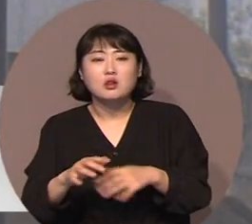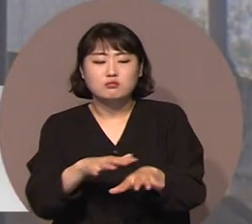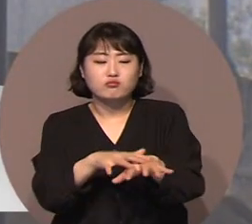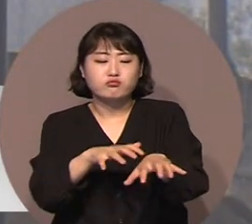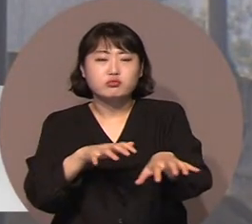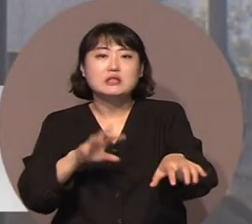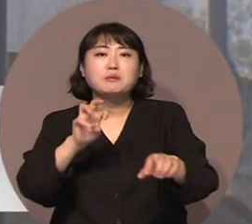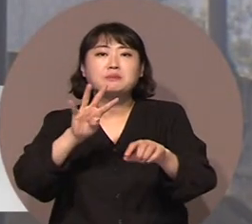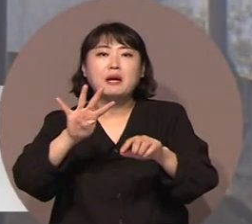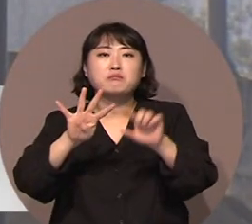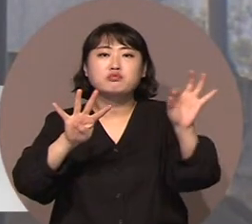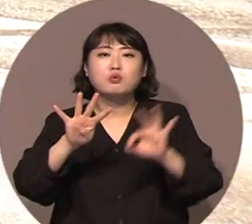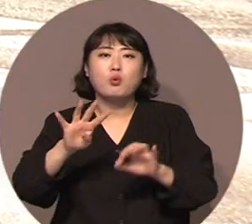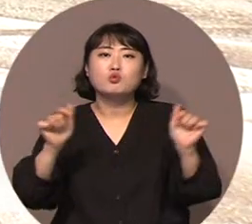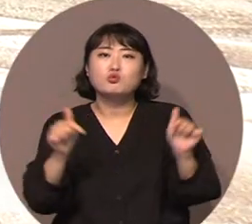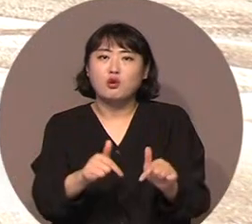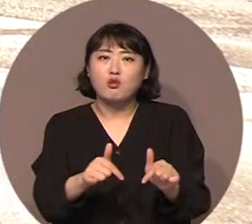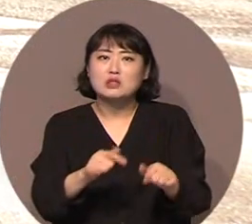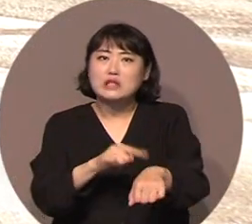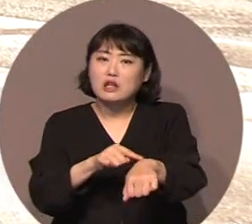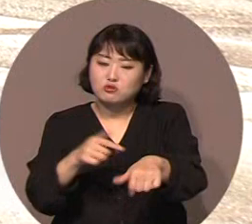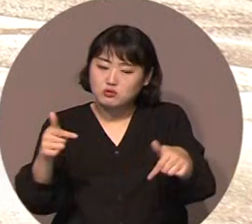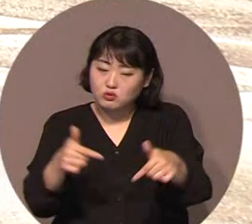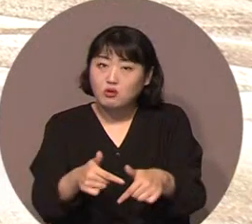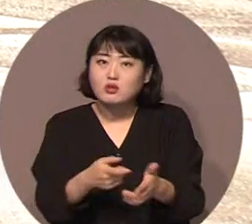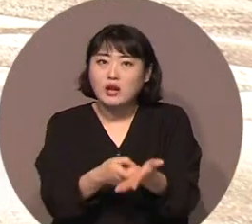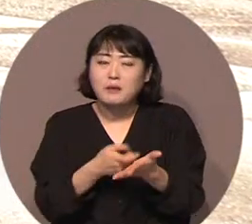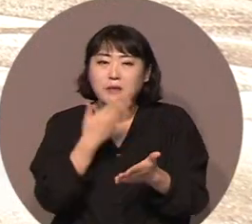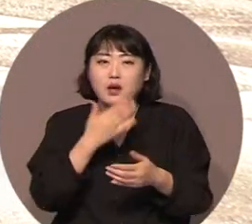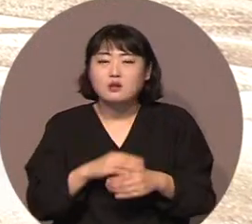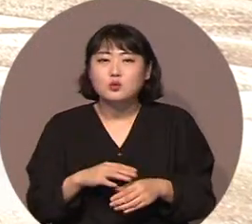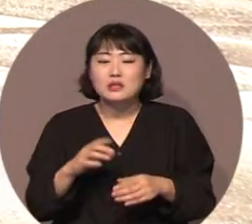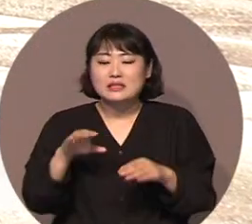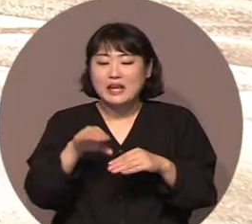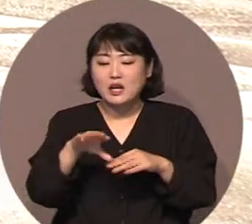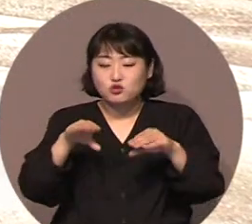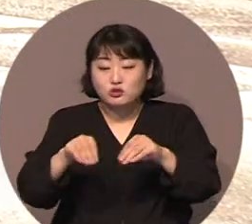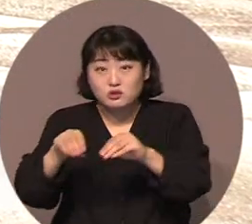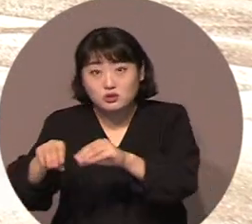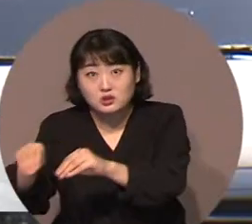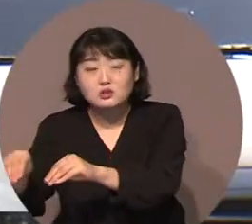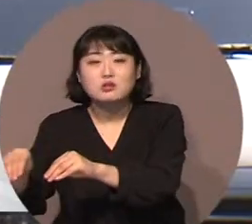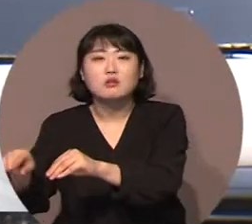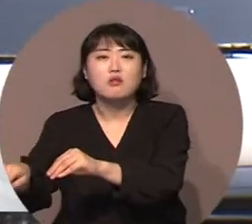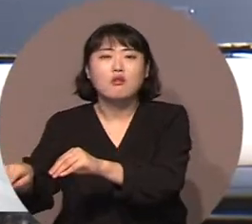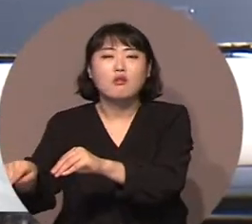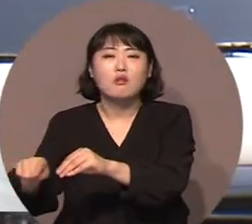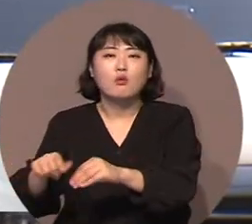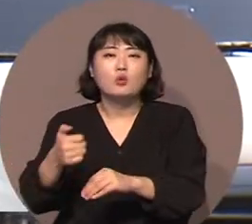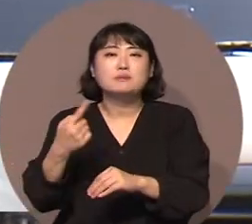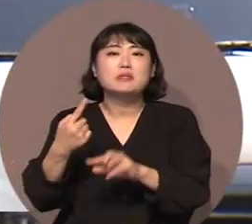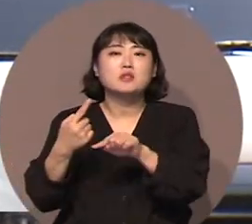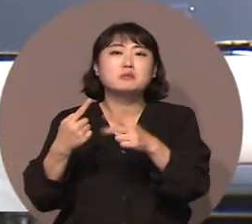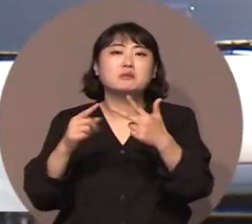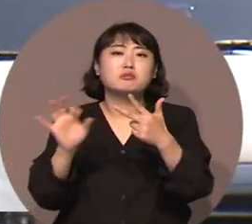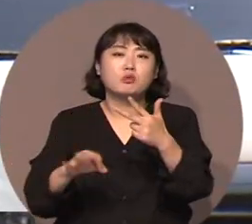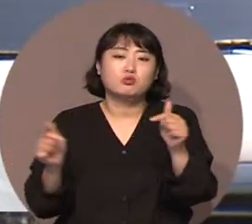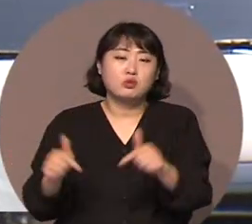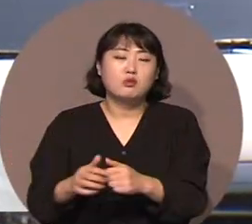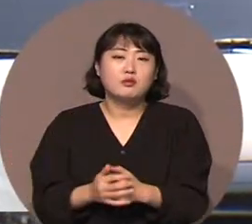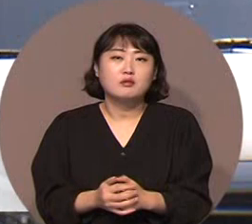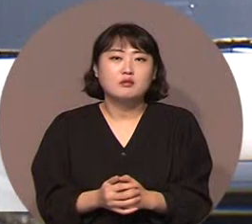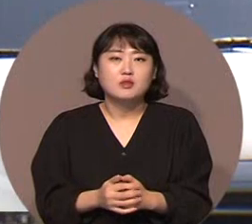34%가량 감소하고 차량 정지율은 51.7% 줄었습니다 세종시는